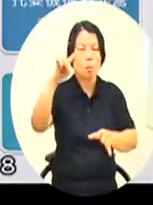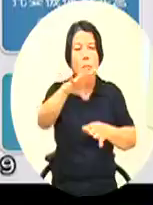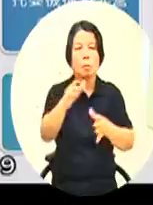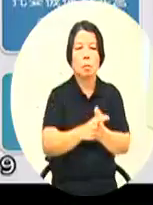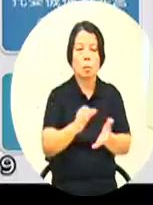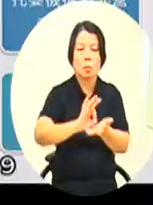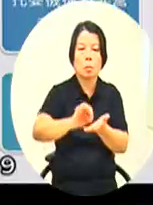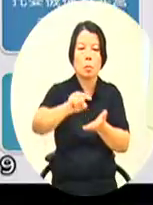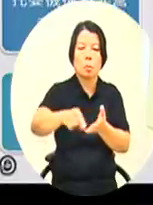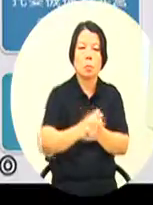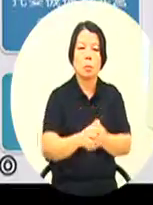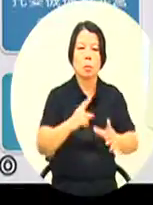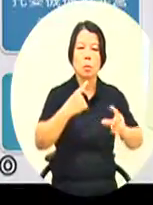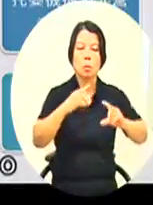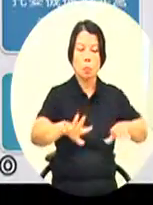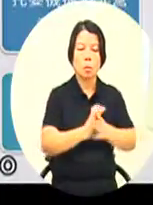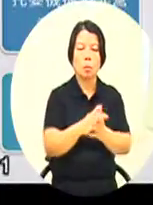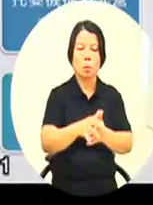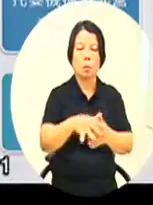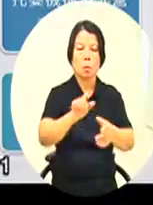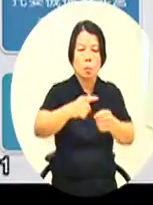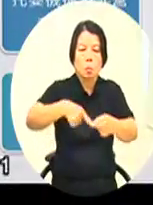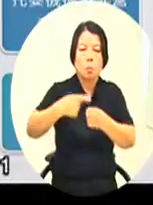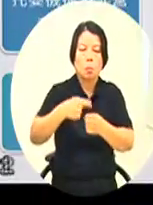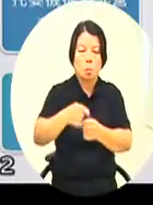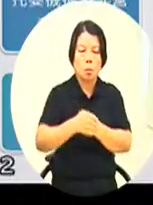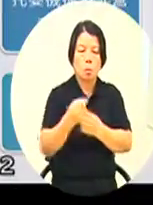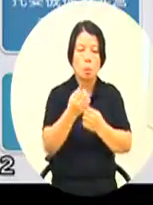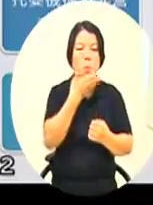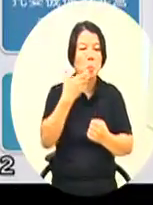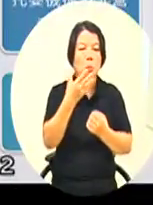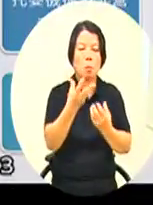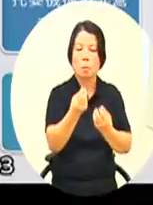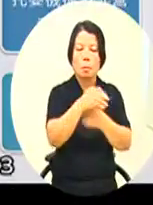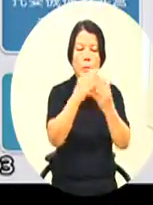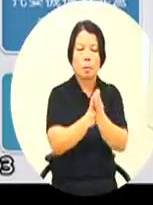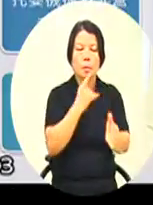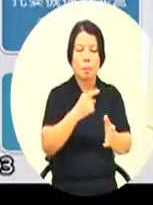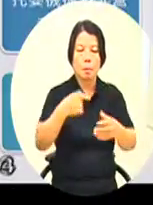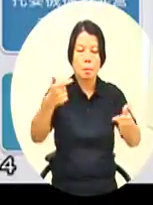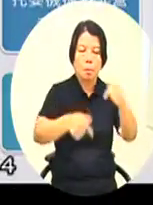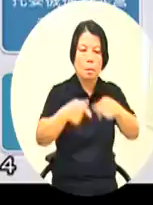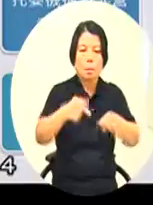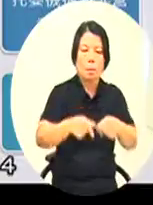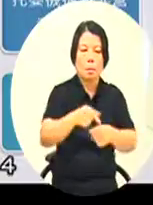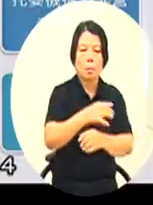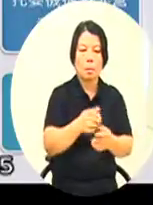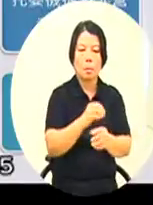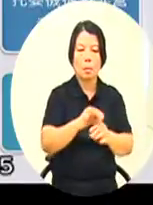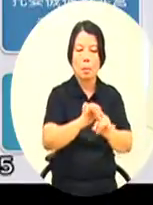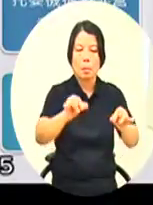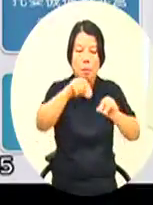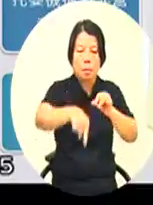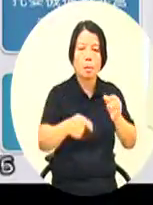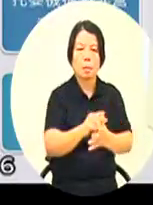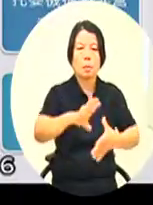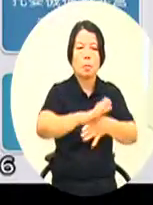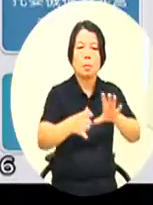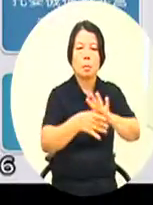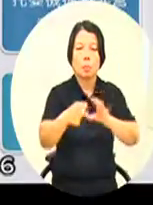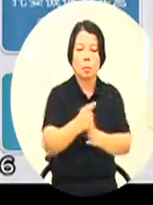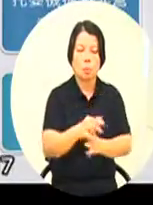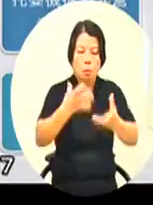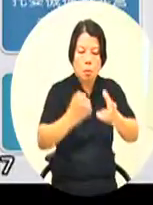社会企业或非营利组织的交流场域、社区终身学习实验教育、在地文化艺术的保存、弱势照